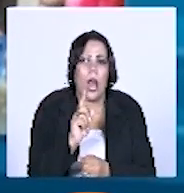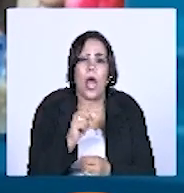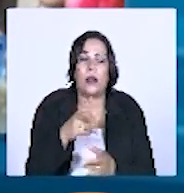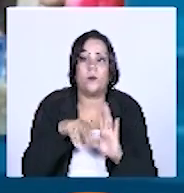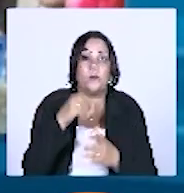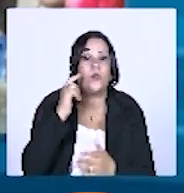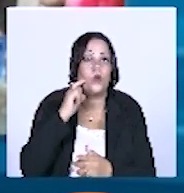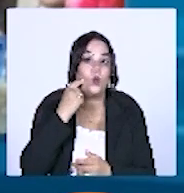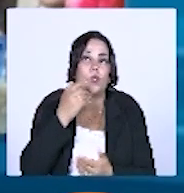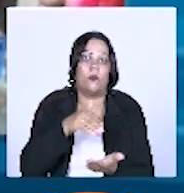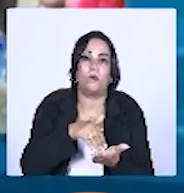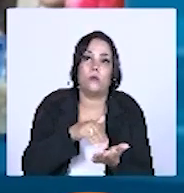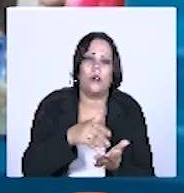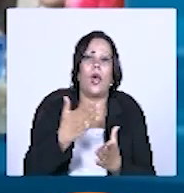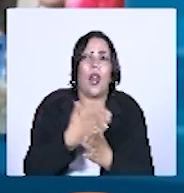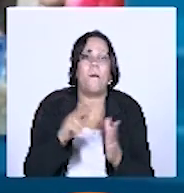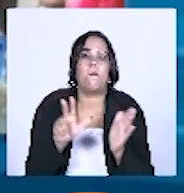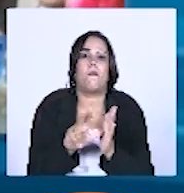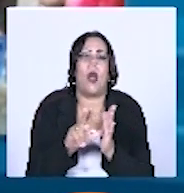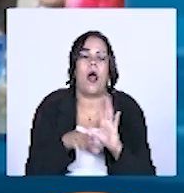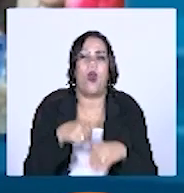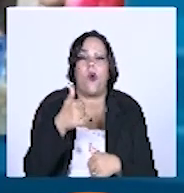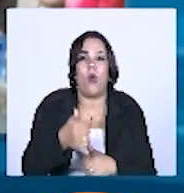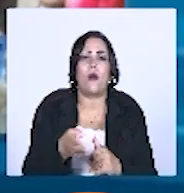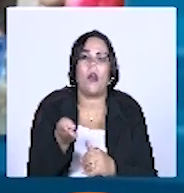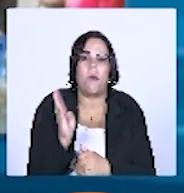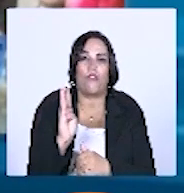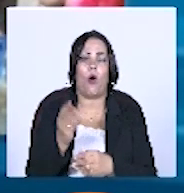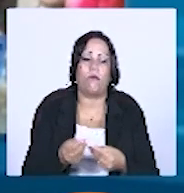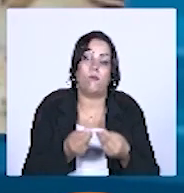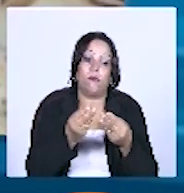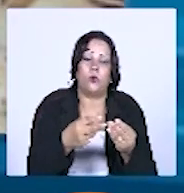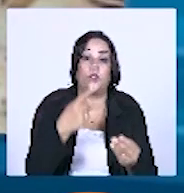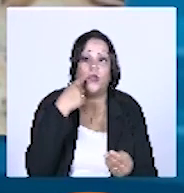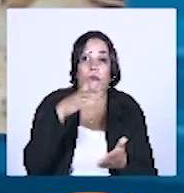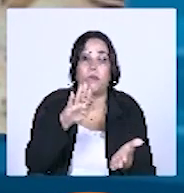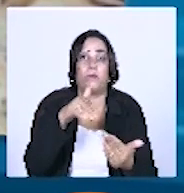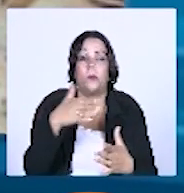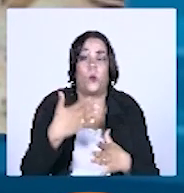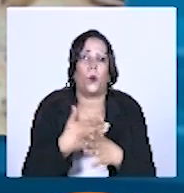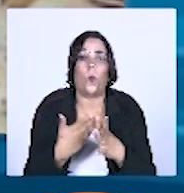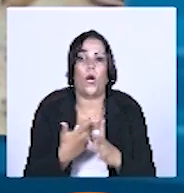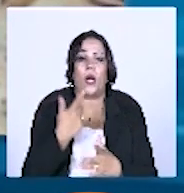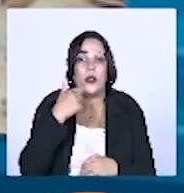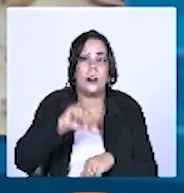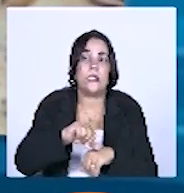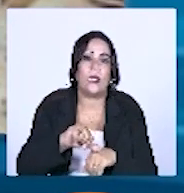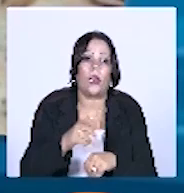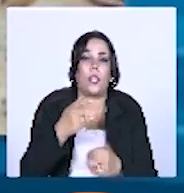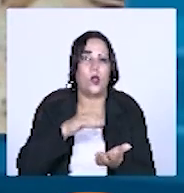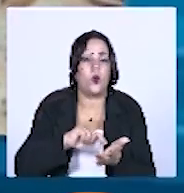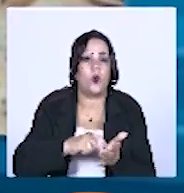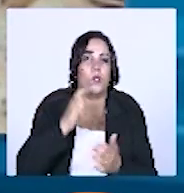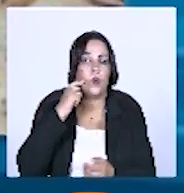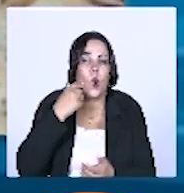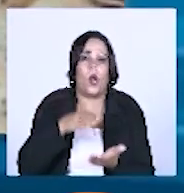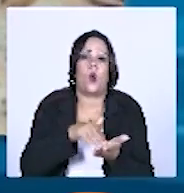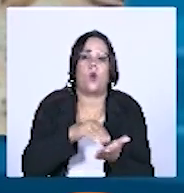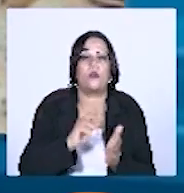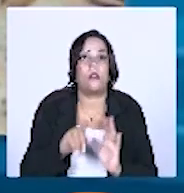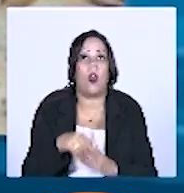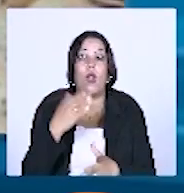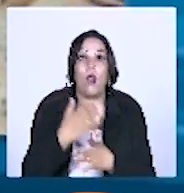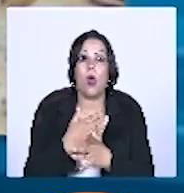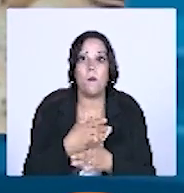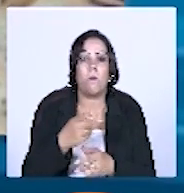من بدال التموين او من المنافذ اللي بتوزع السلع دي اول حاجه قال لك ان